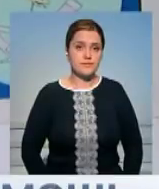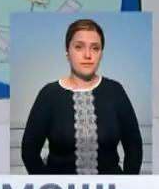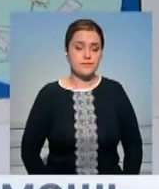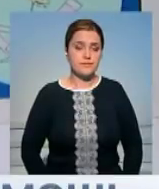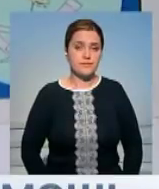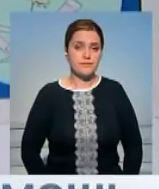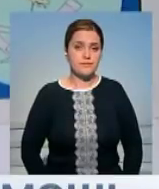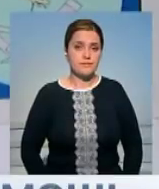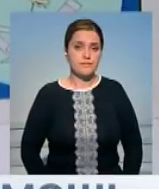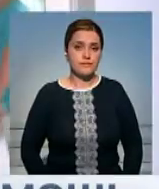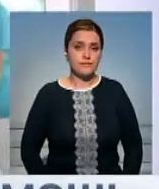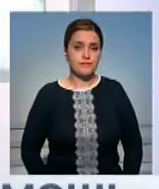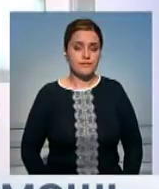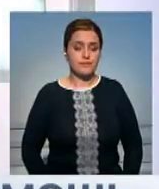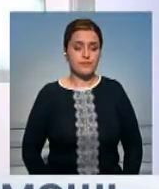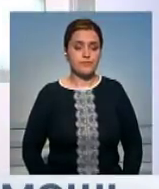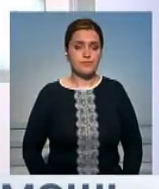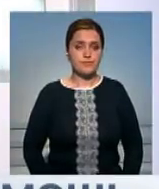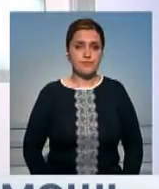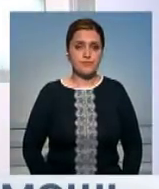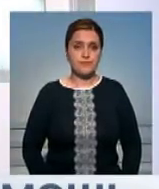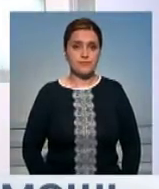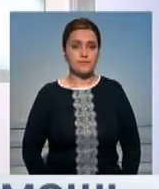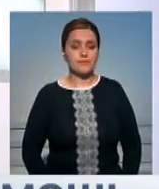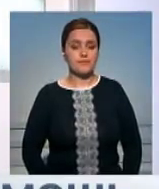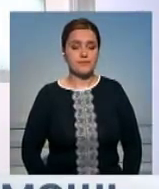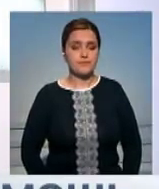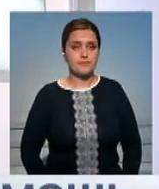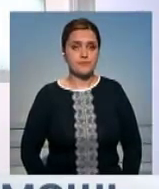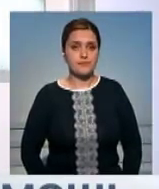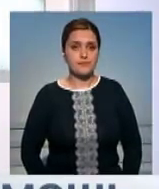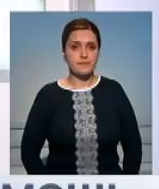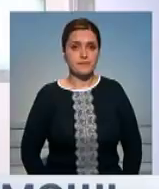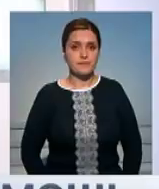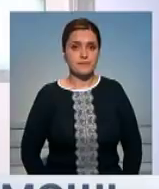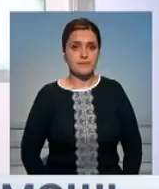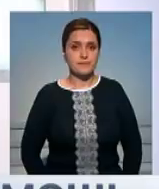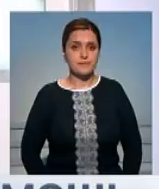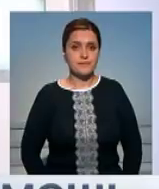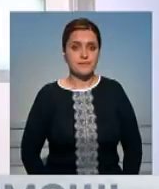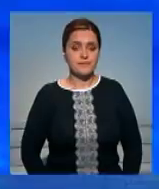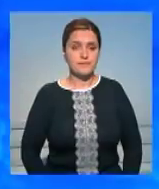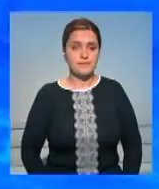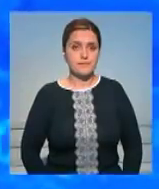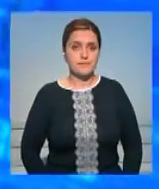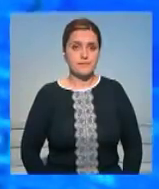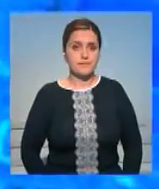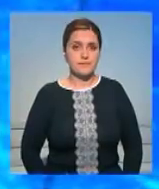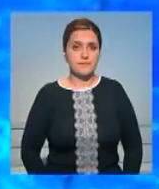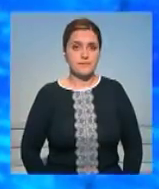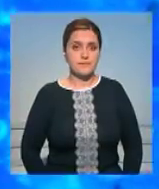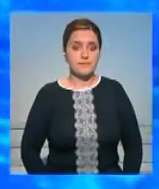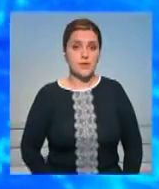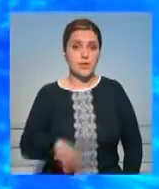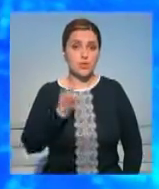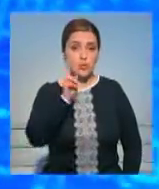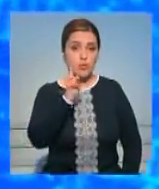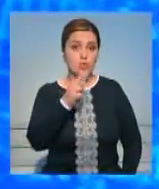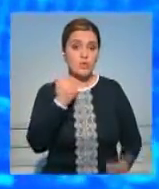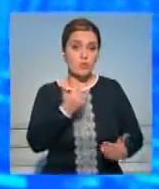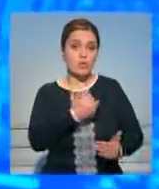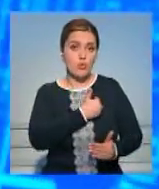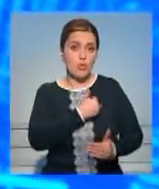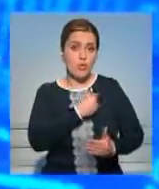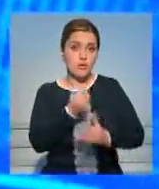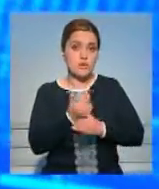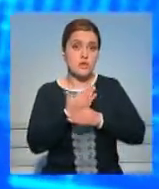Райхан Тажибаева, Канат Инсибаев, Руслан Атмамбетов, Кызылорда, Хабар 24. Ну а для тех, кто хочет оказать